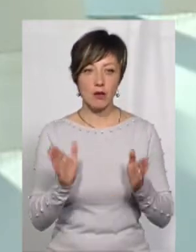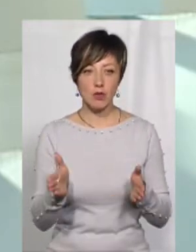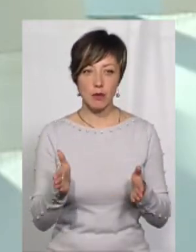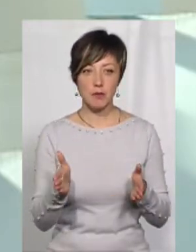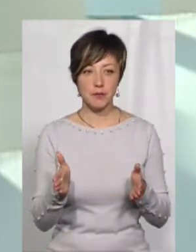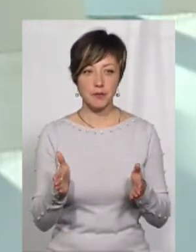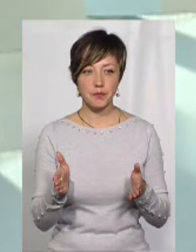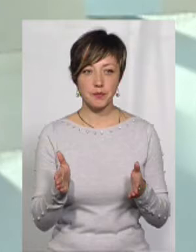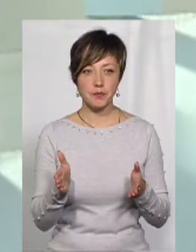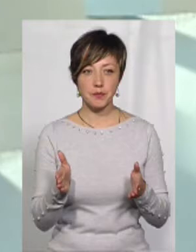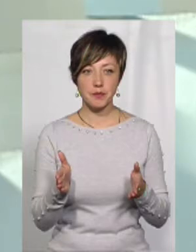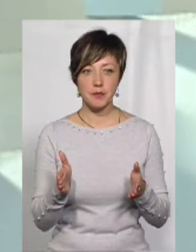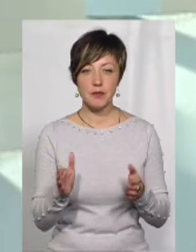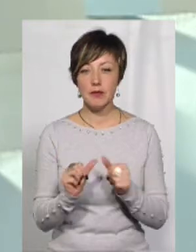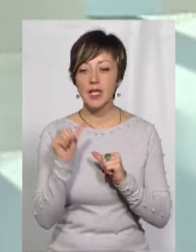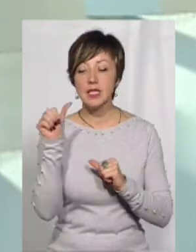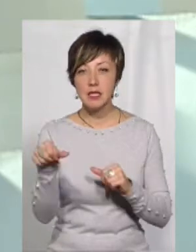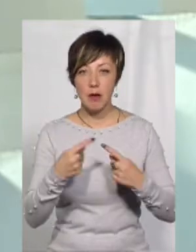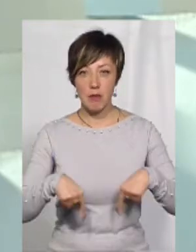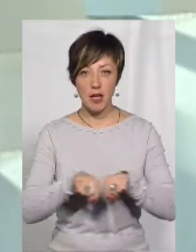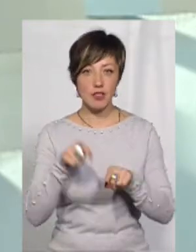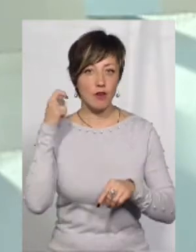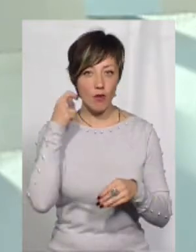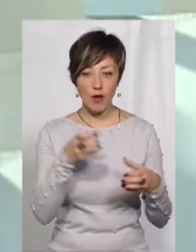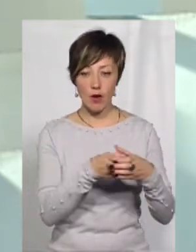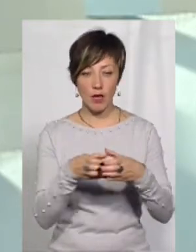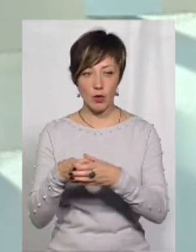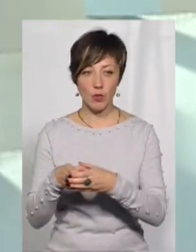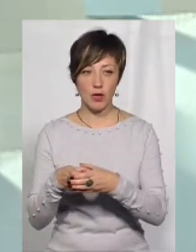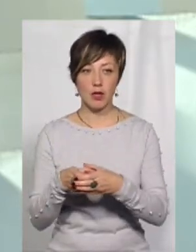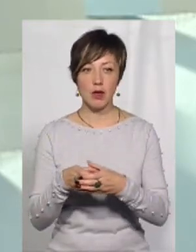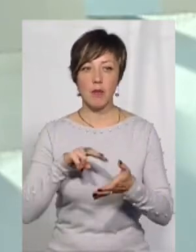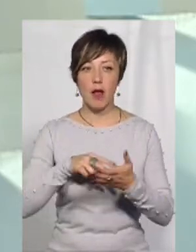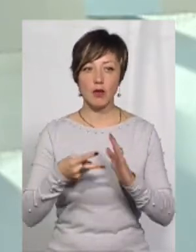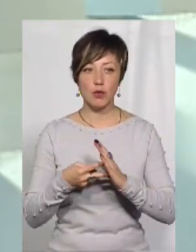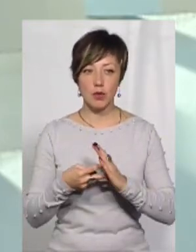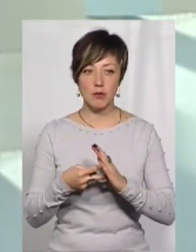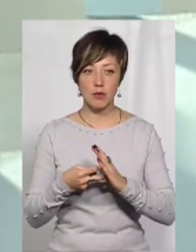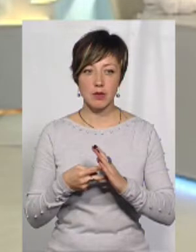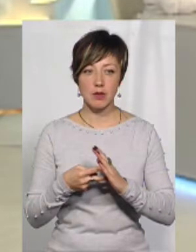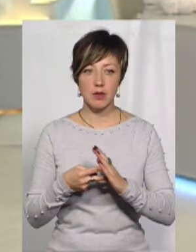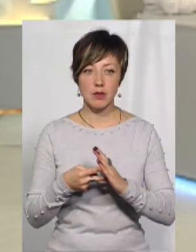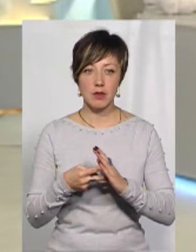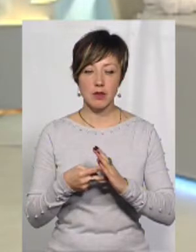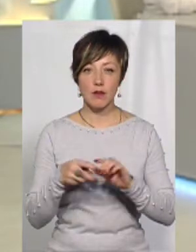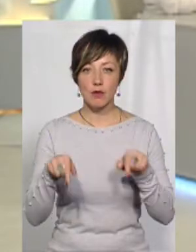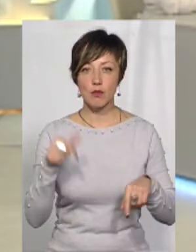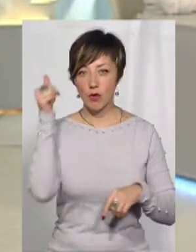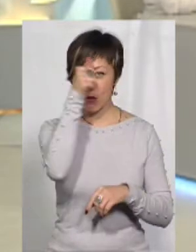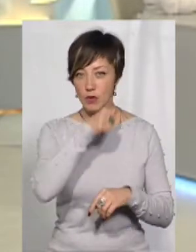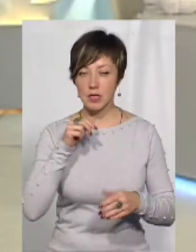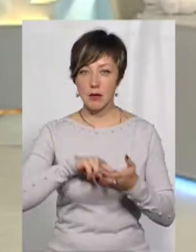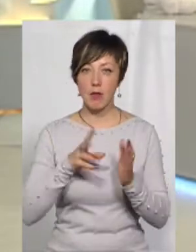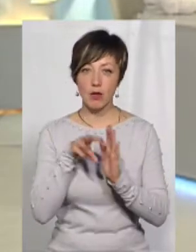будемо виходити за межі вікових категорій. Ми плануємо вже в цьому